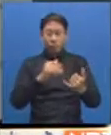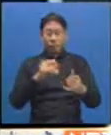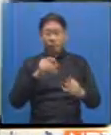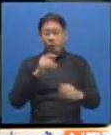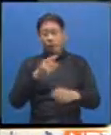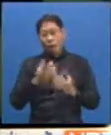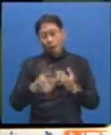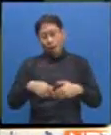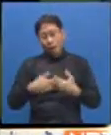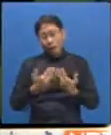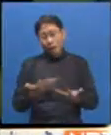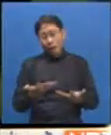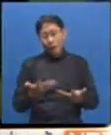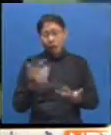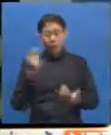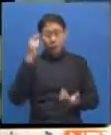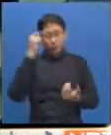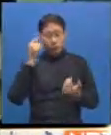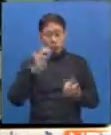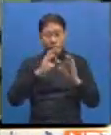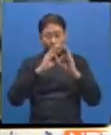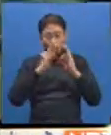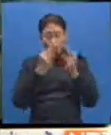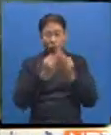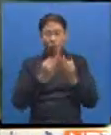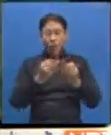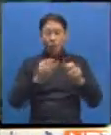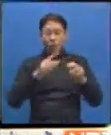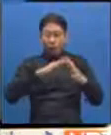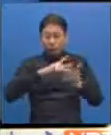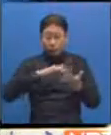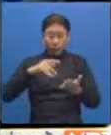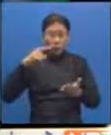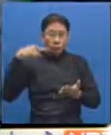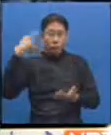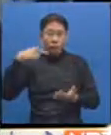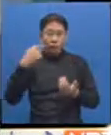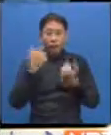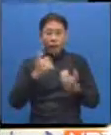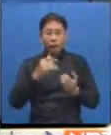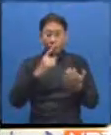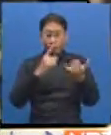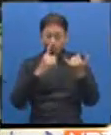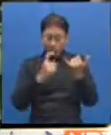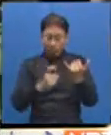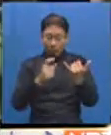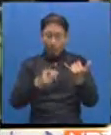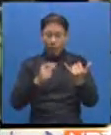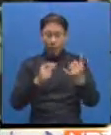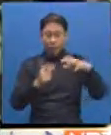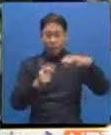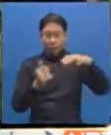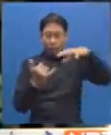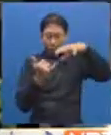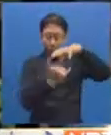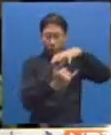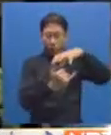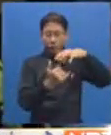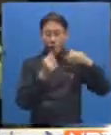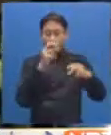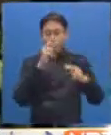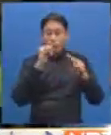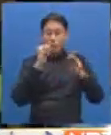ประเภทใดค่ะโดยครอบครัวของน้องนักศึกษาหญิงรายนี้นะคะที่เสียชีวิตภายในคอนโดจังหวัดนนทบุรีค่ะ